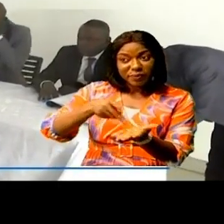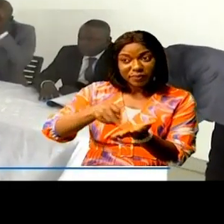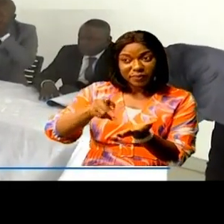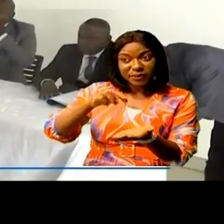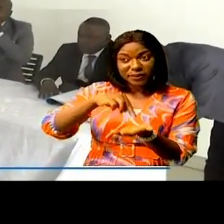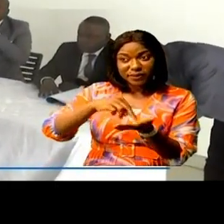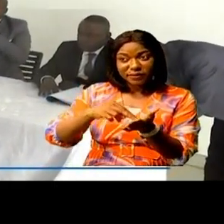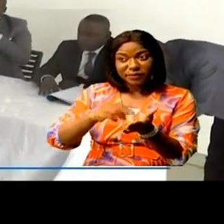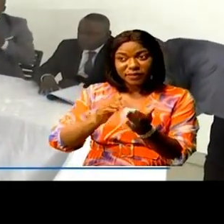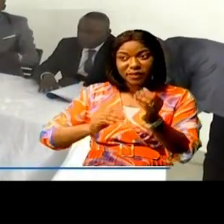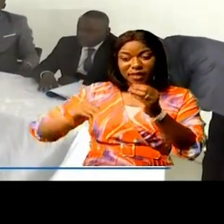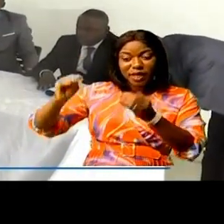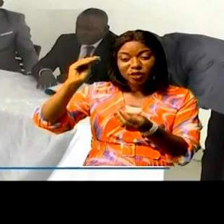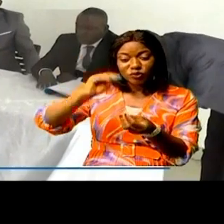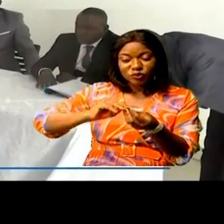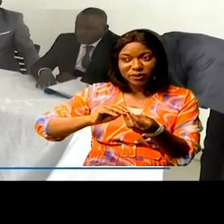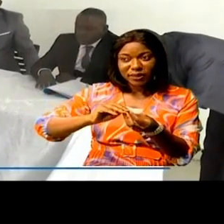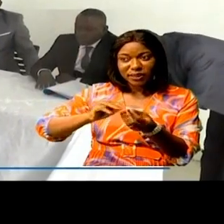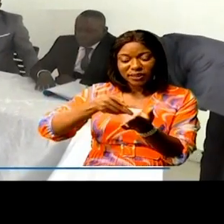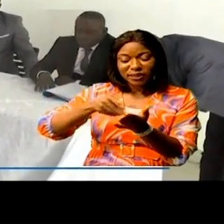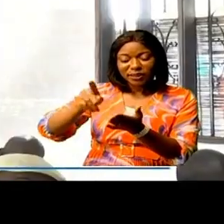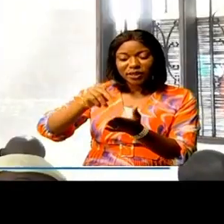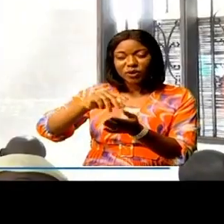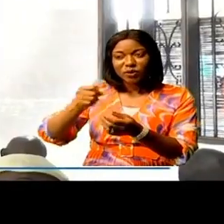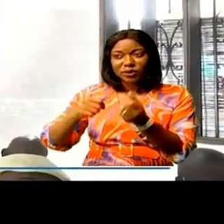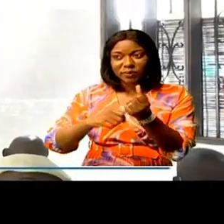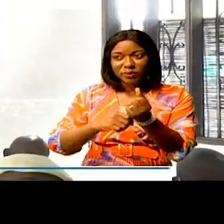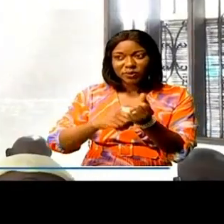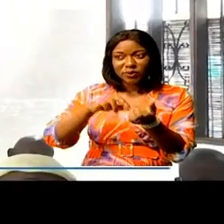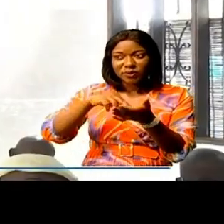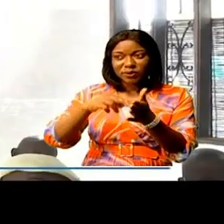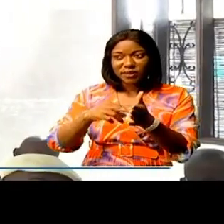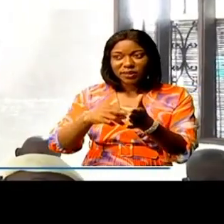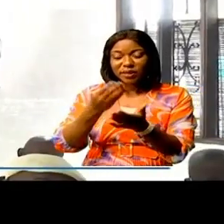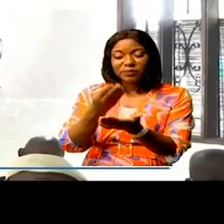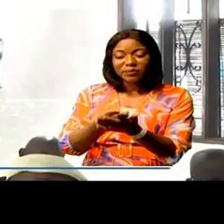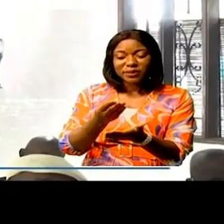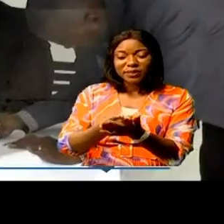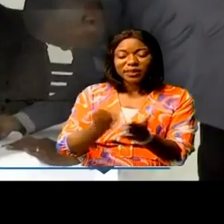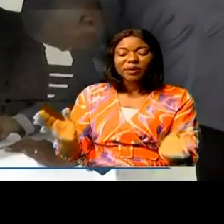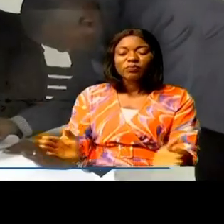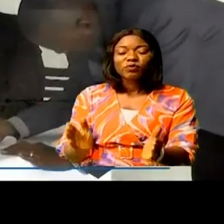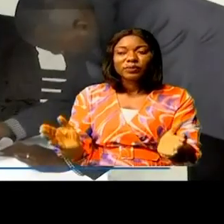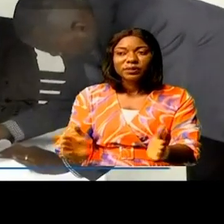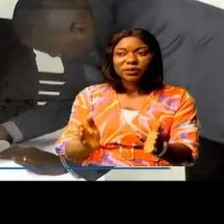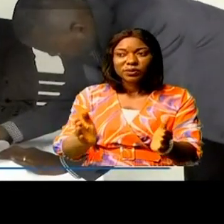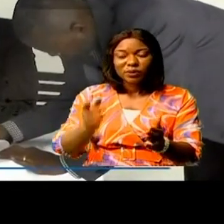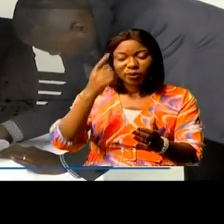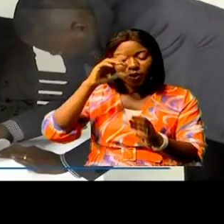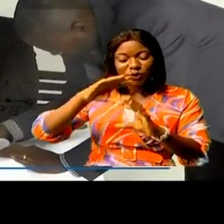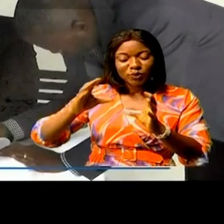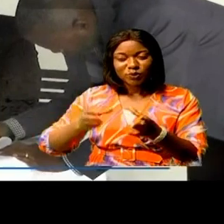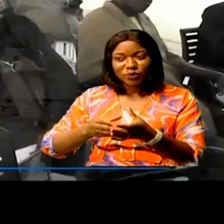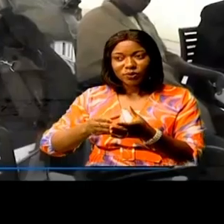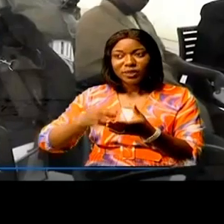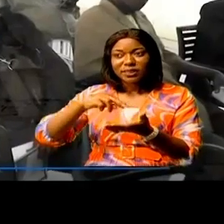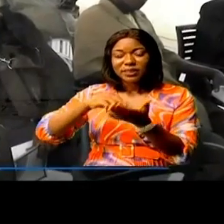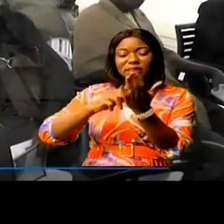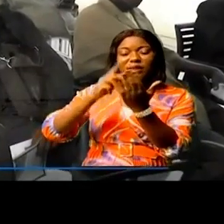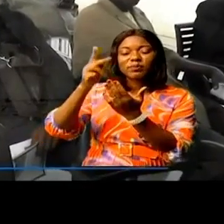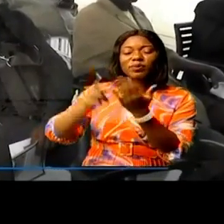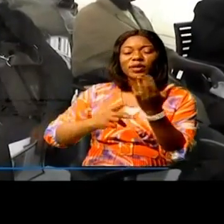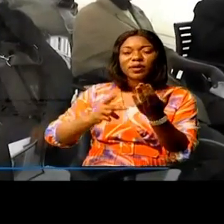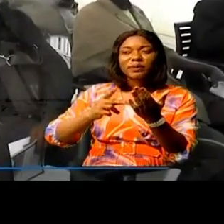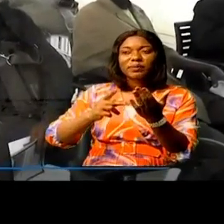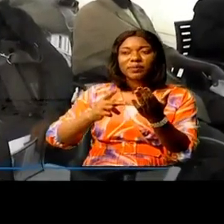la stabilité du cadre macroéconomique, l'accès budgétaire, la mobilisation accrue des recettes. Un programme quinquennal